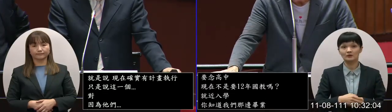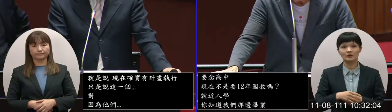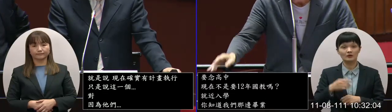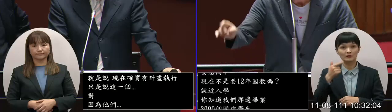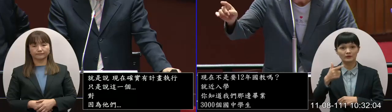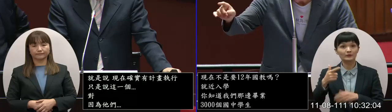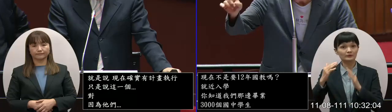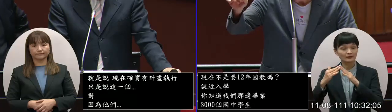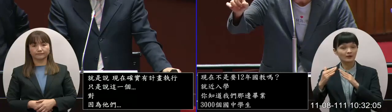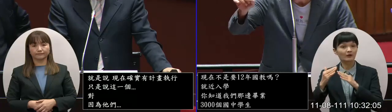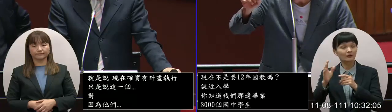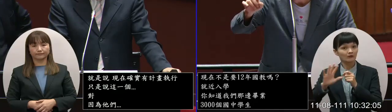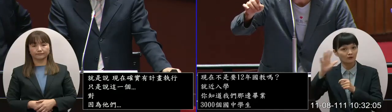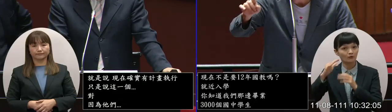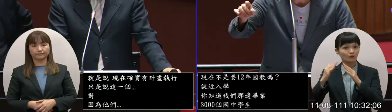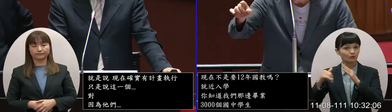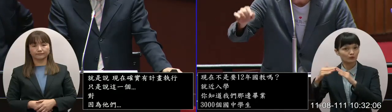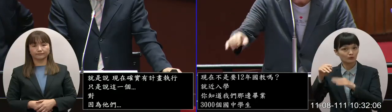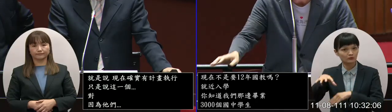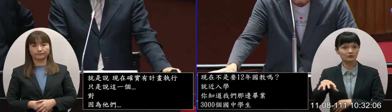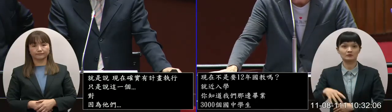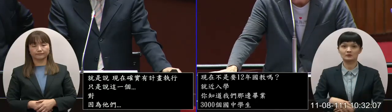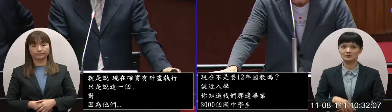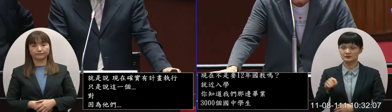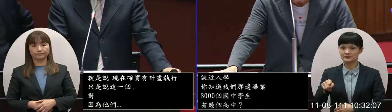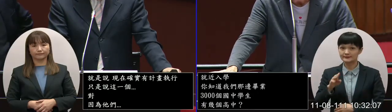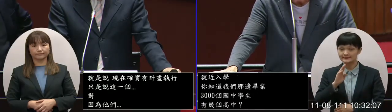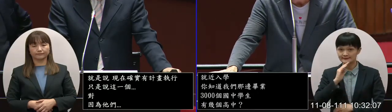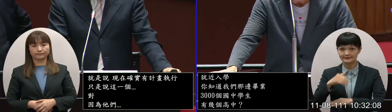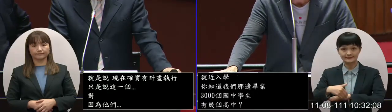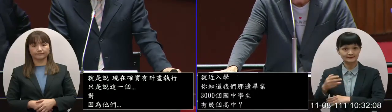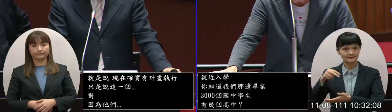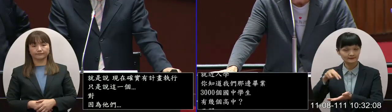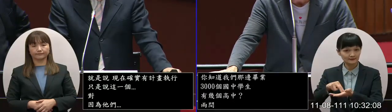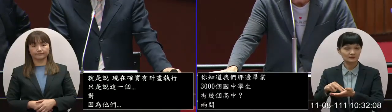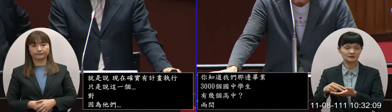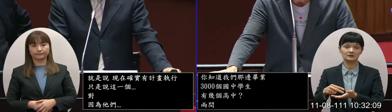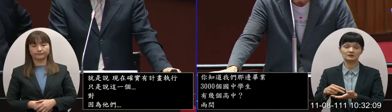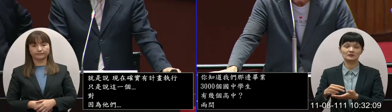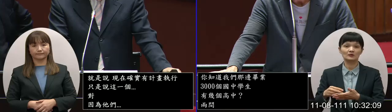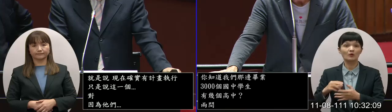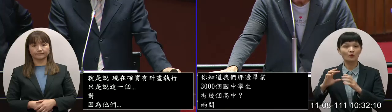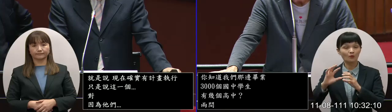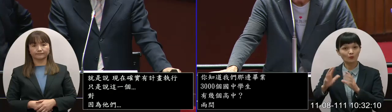6家高中，六家高中还是县立的完全中学，班数呢